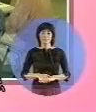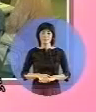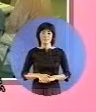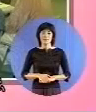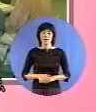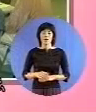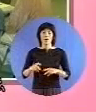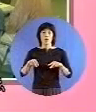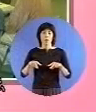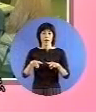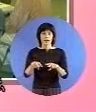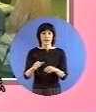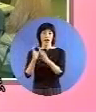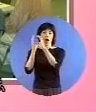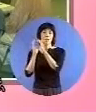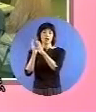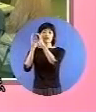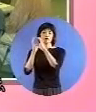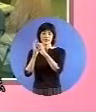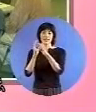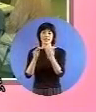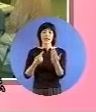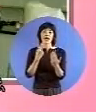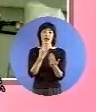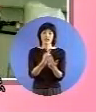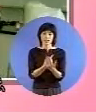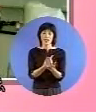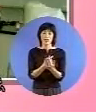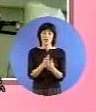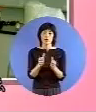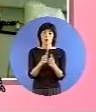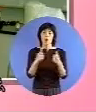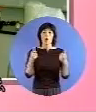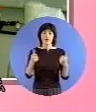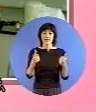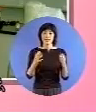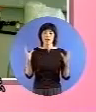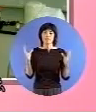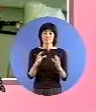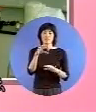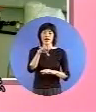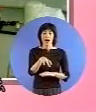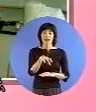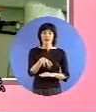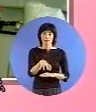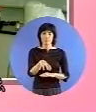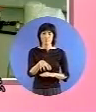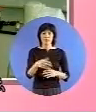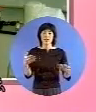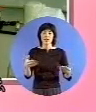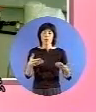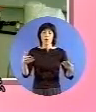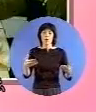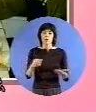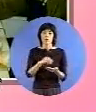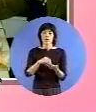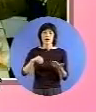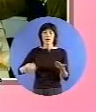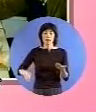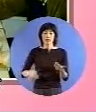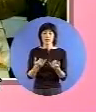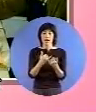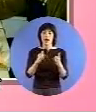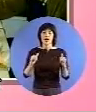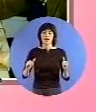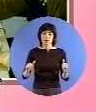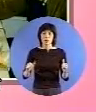三田ボランティア祭りに参加しているおっちゃんガーデンは、定年前や定年後の男性中心のメンバーで、